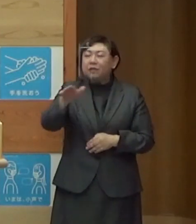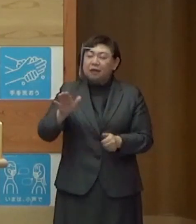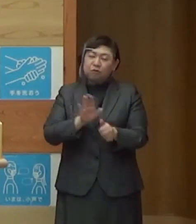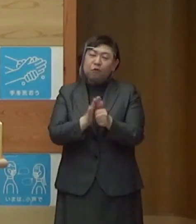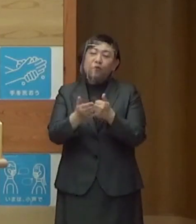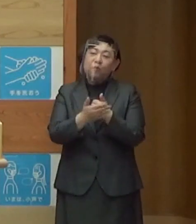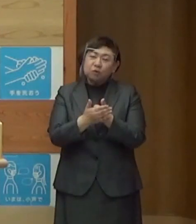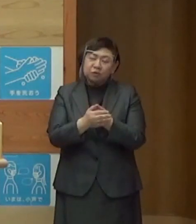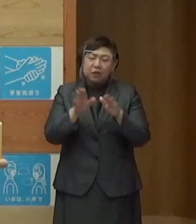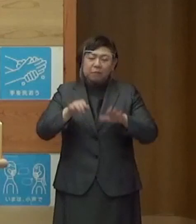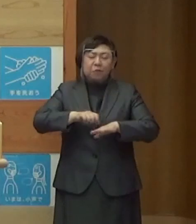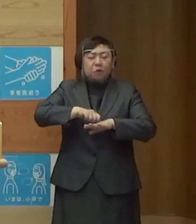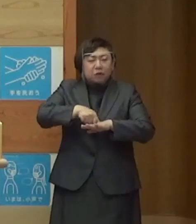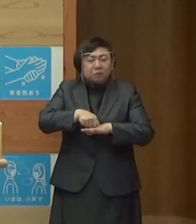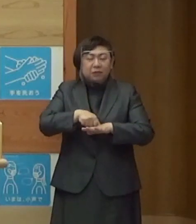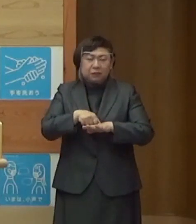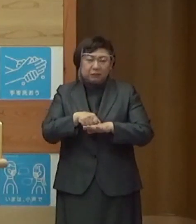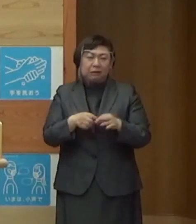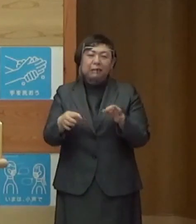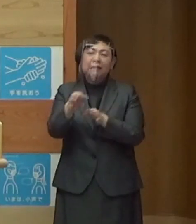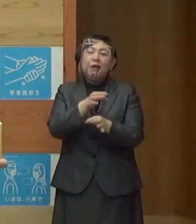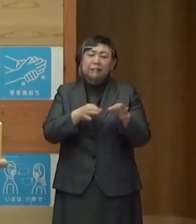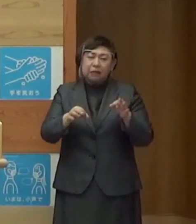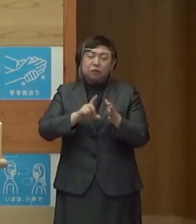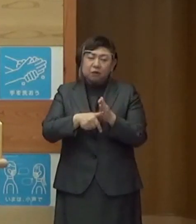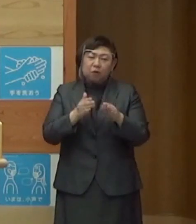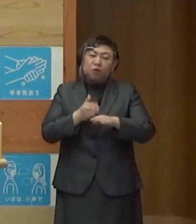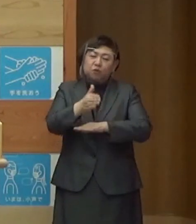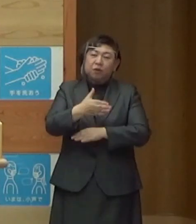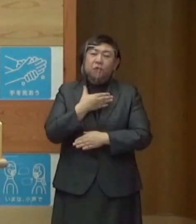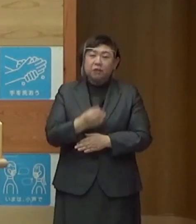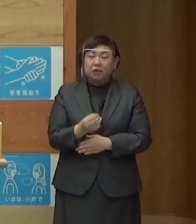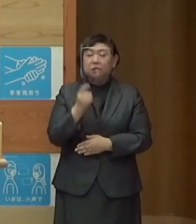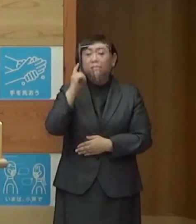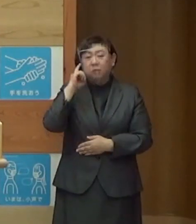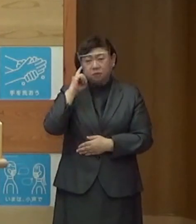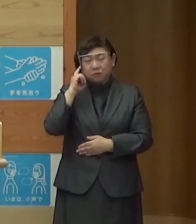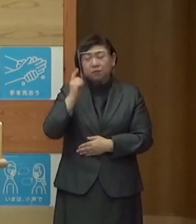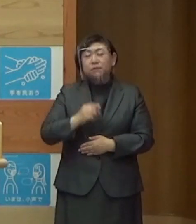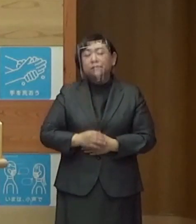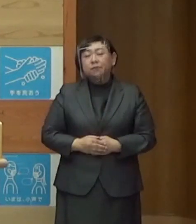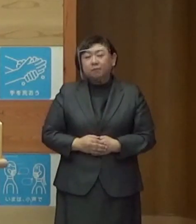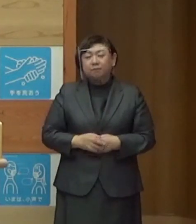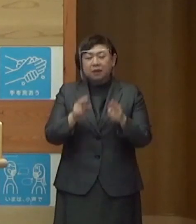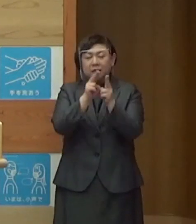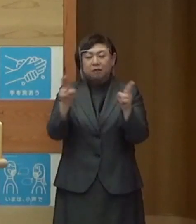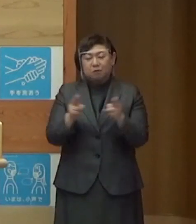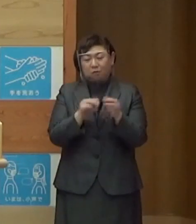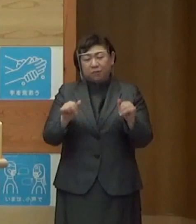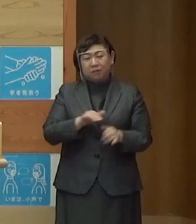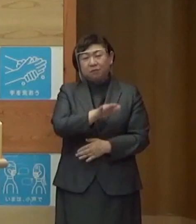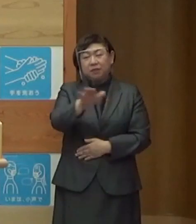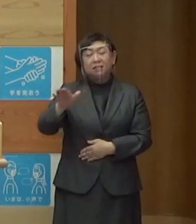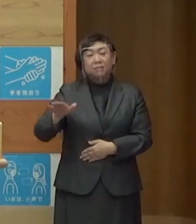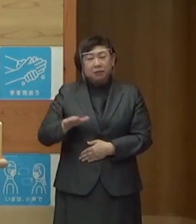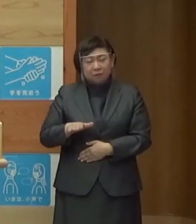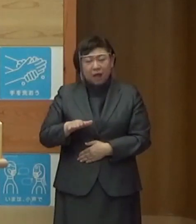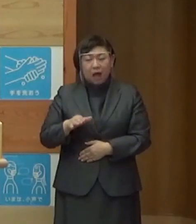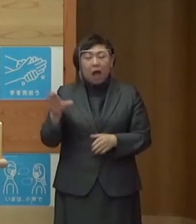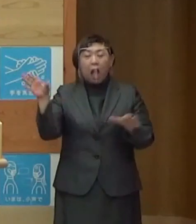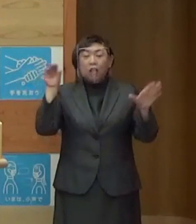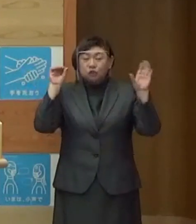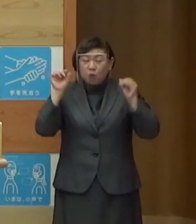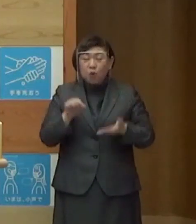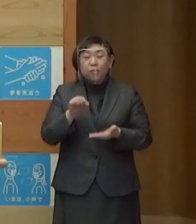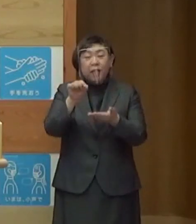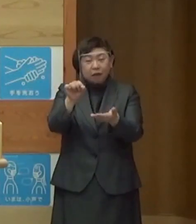厳しい状況を乗り越えていきたいというふうに思います。道民の皆様へのこの情報発